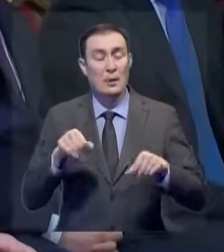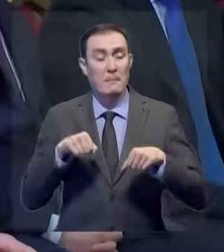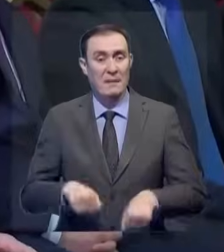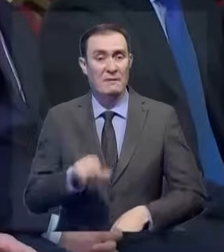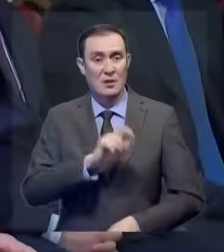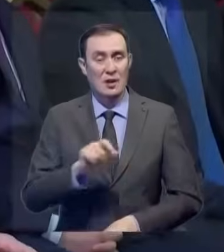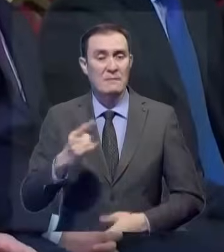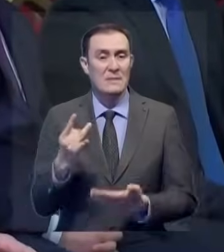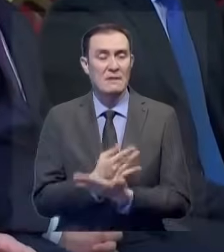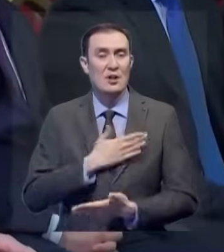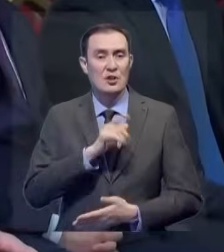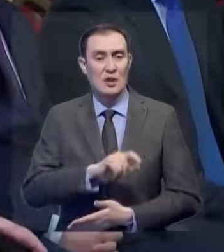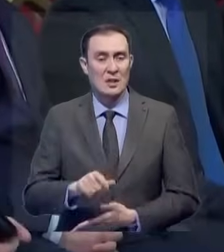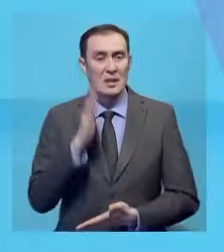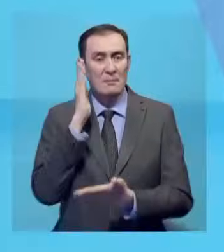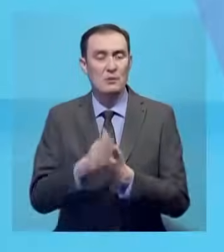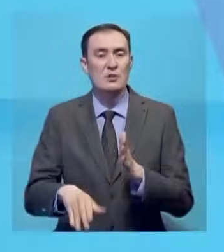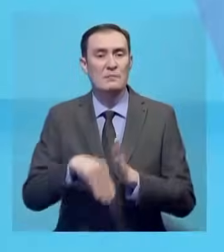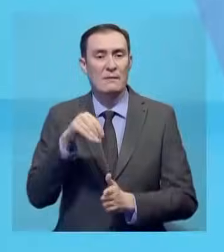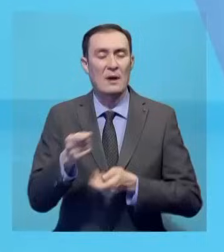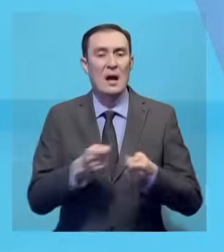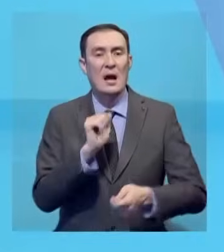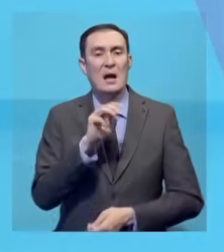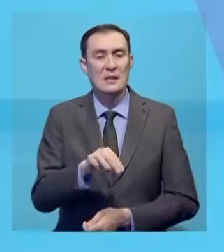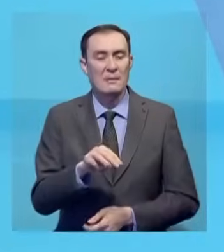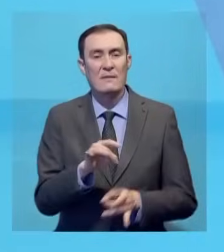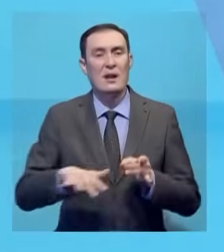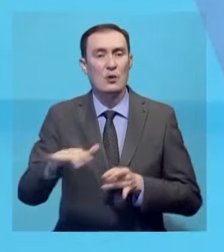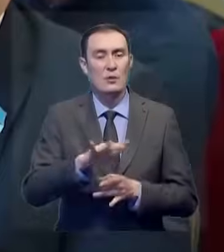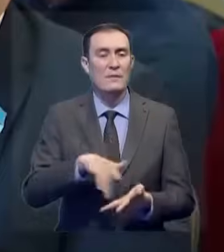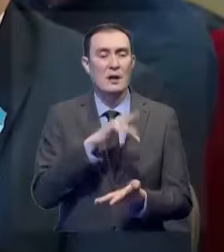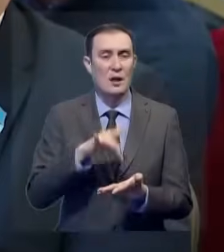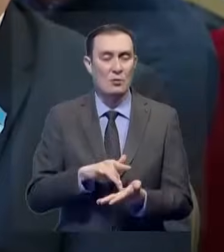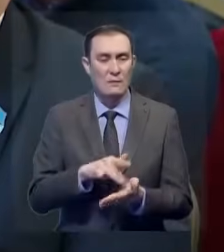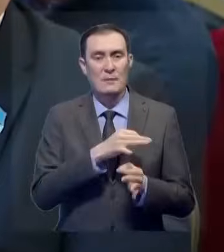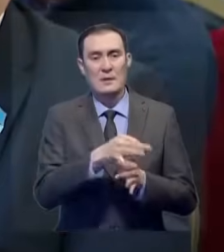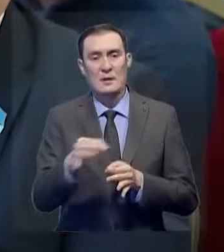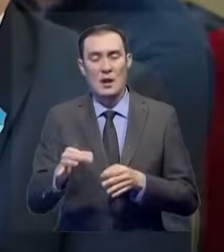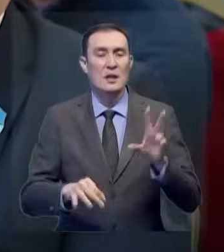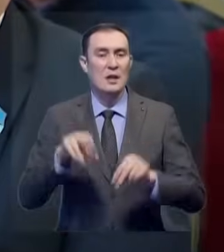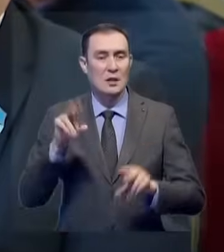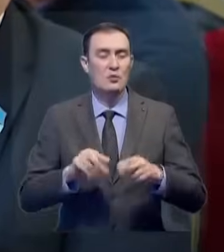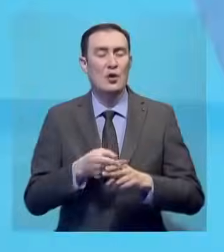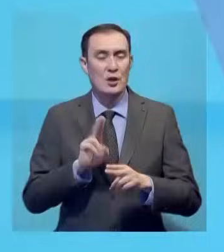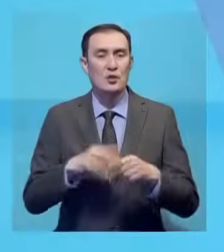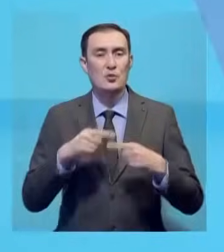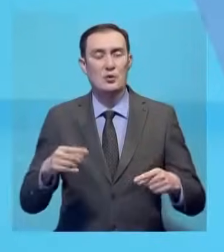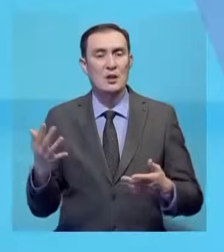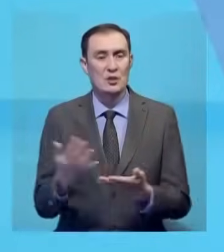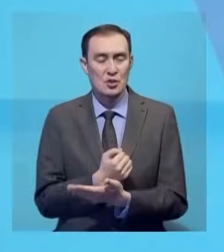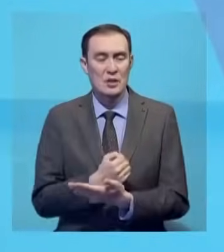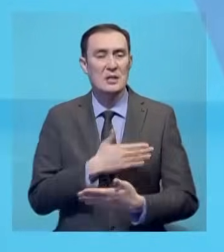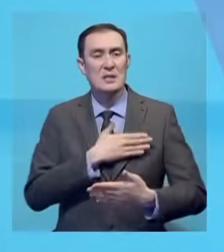граждан. Впервые наши граждане напрямую избрали акимов районов и городов областного значения. Надеемся, что эти и другие достижения